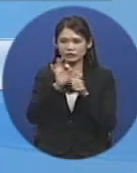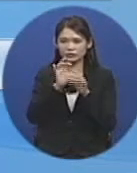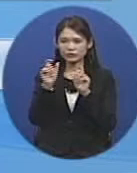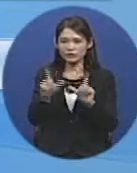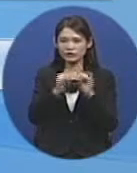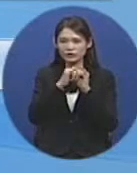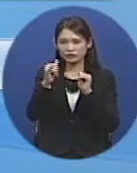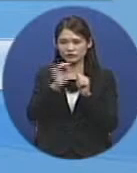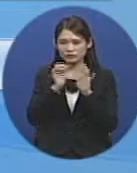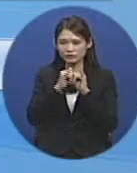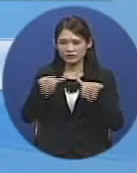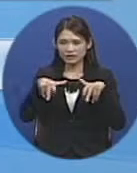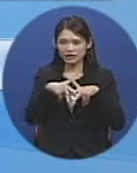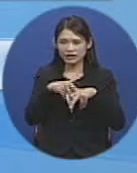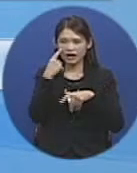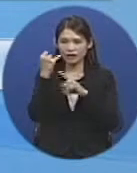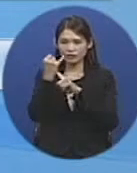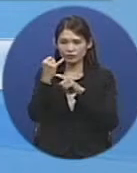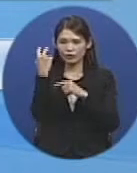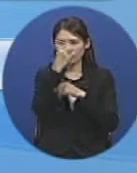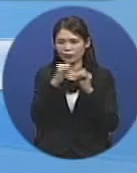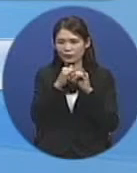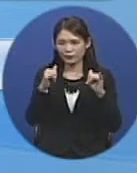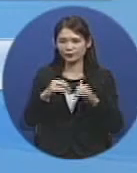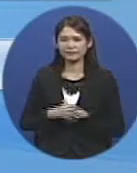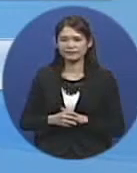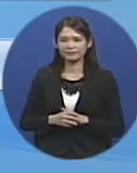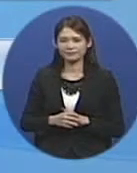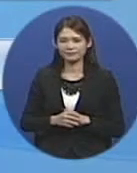기초생활수급자와 장애인, 보호대상 한부모 가족 등입니다.